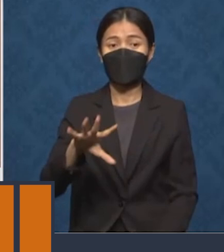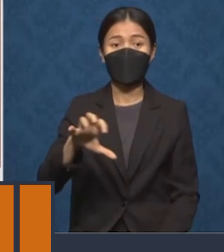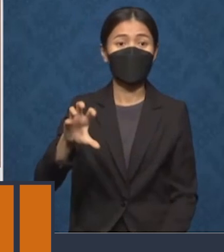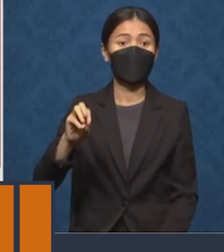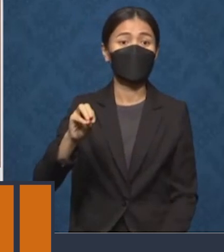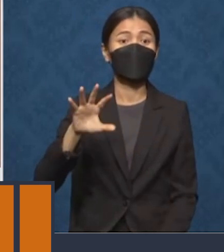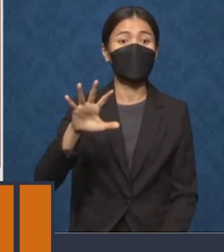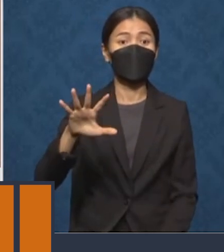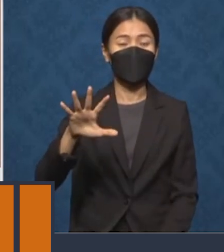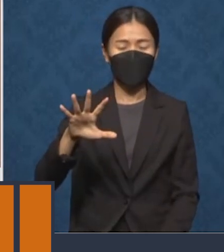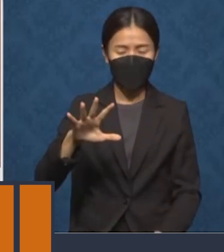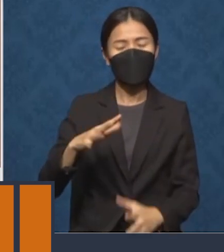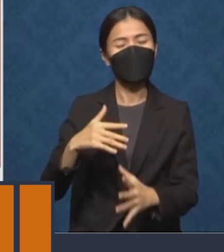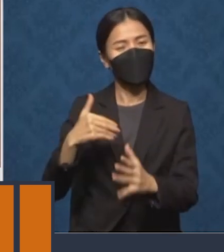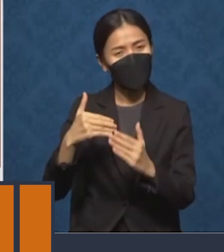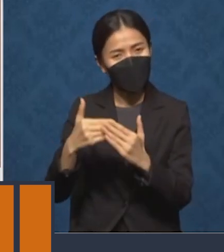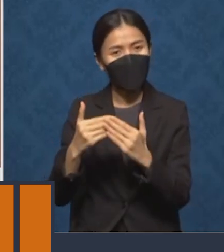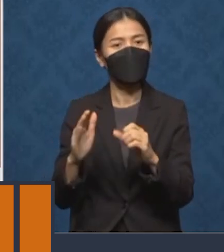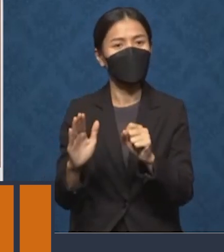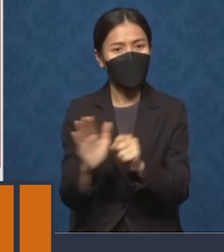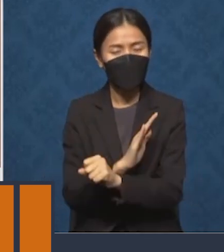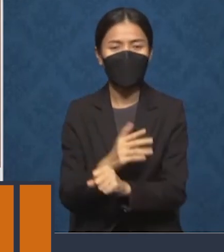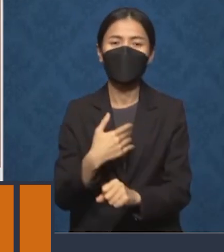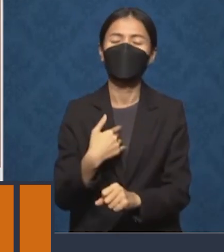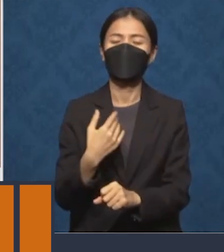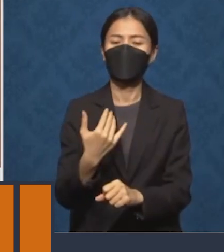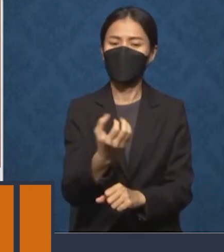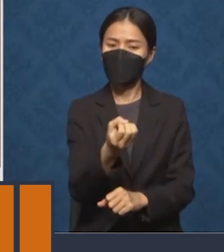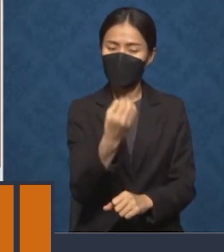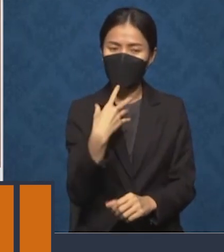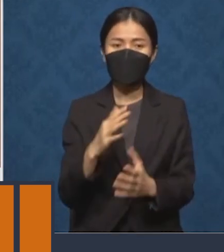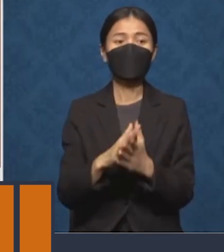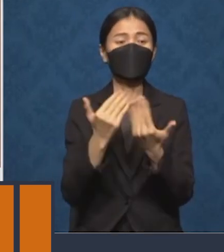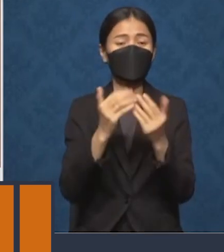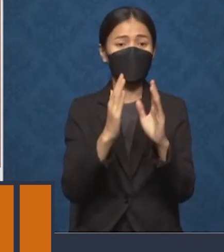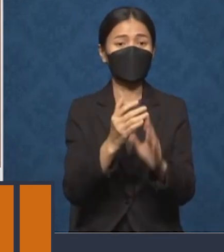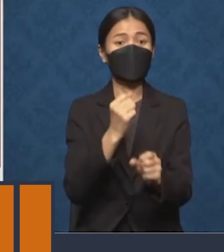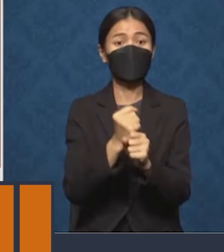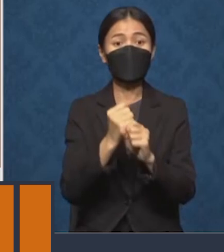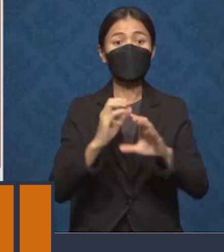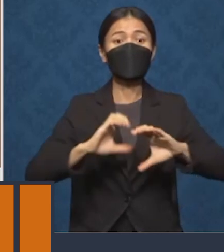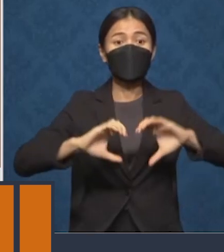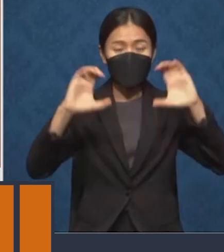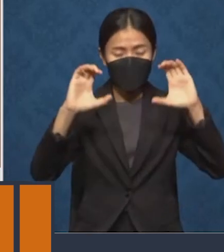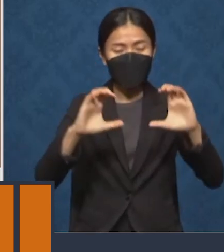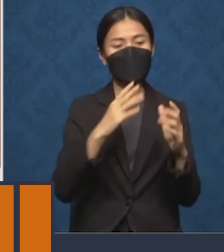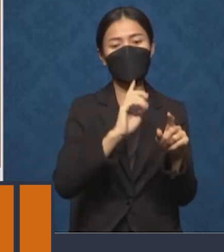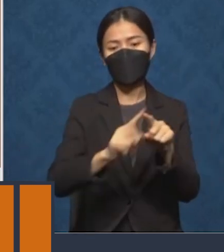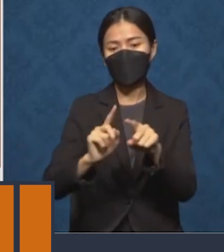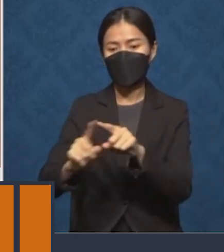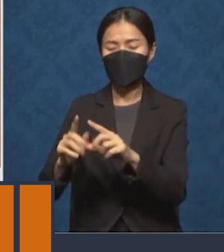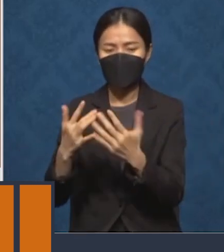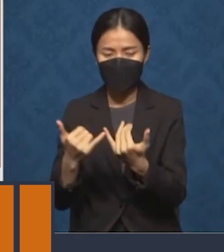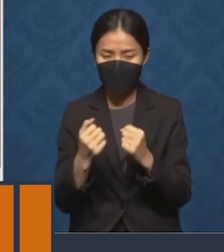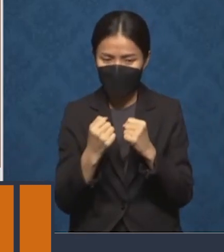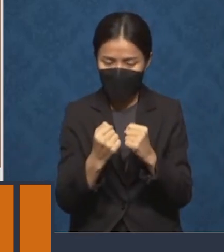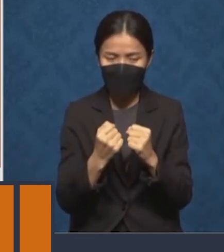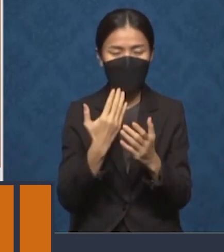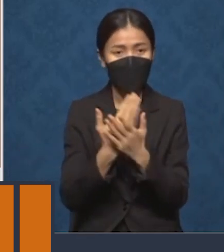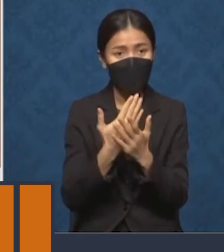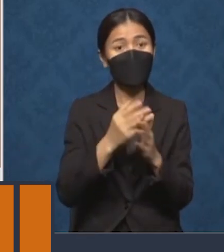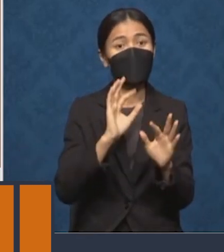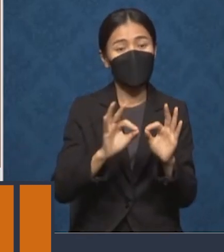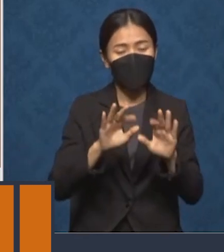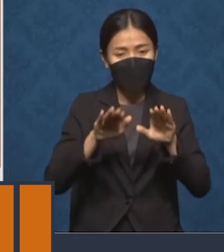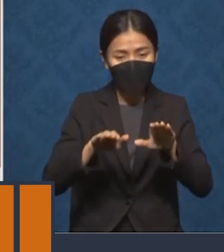จะพยายามลดค่าใช้จ่ายเกี่ยวกับบุคลากรภาครัฐลงโดยการทดแทนข้าราชการเกษียณอายุด้วยพนักงานราช